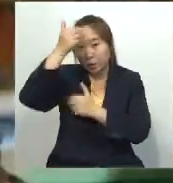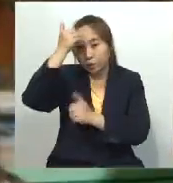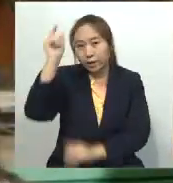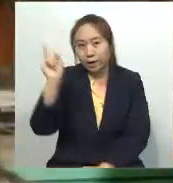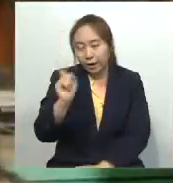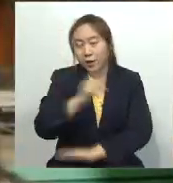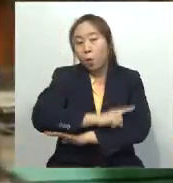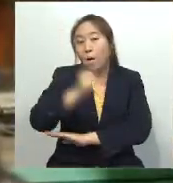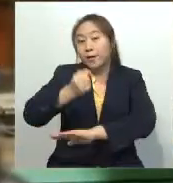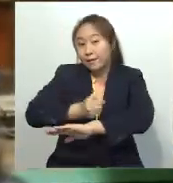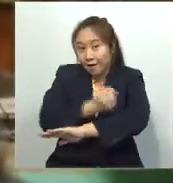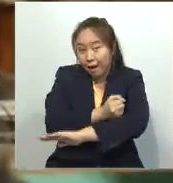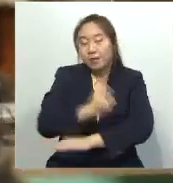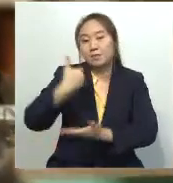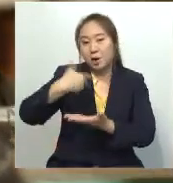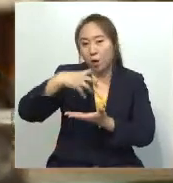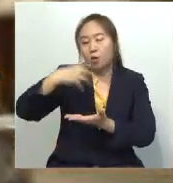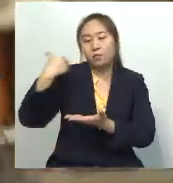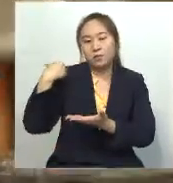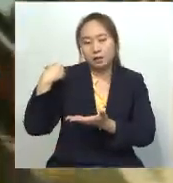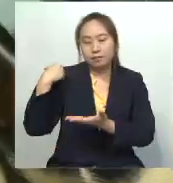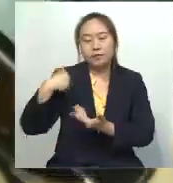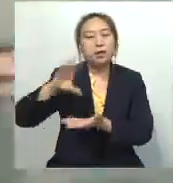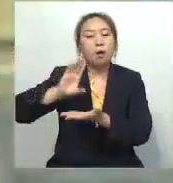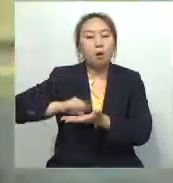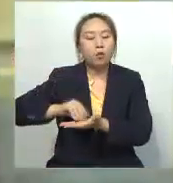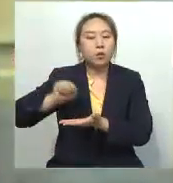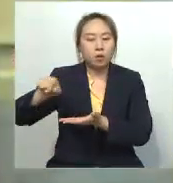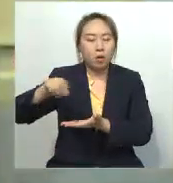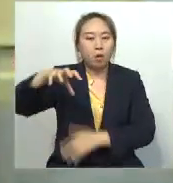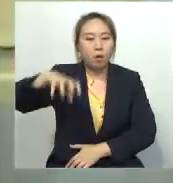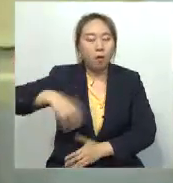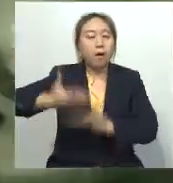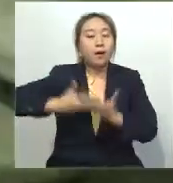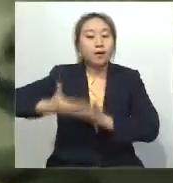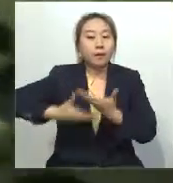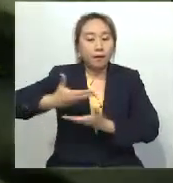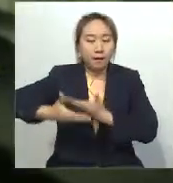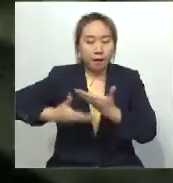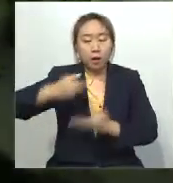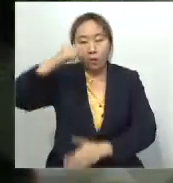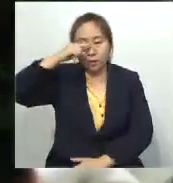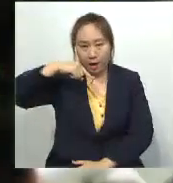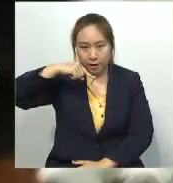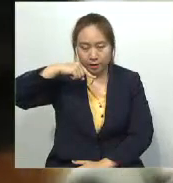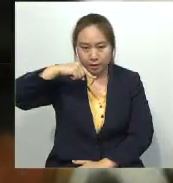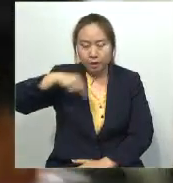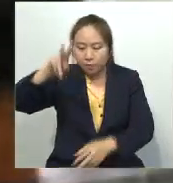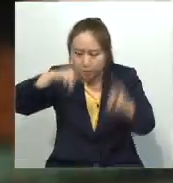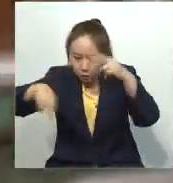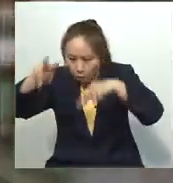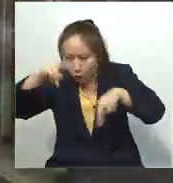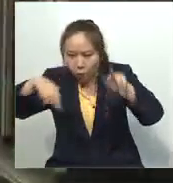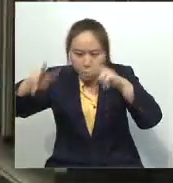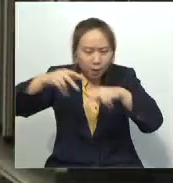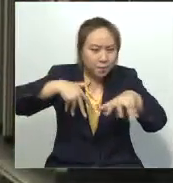ยวกับวันแรงงานมาฝากอีกนิดนึงนะครับเป็นข้อมูลของทางหอการค้าของการค้าไทยนะครับเขาไปสำรวจความ